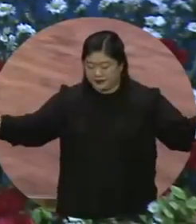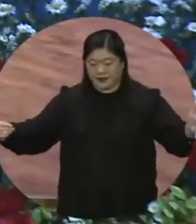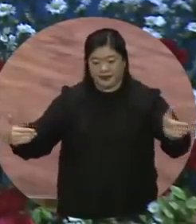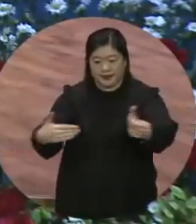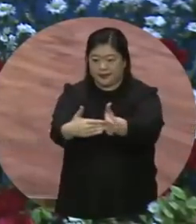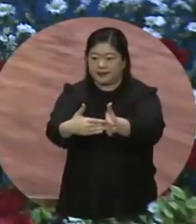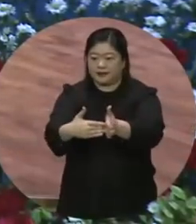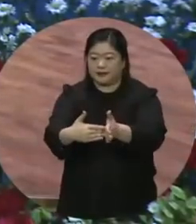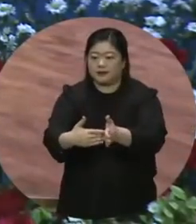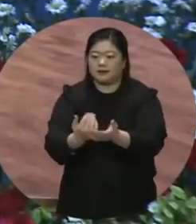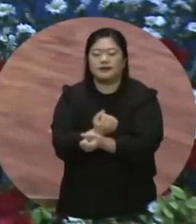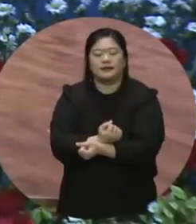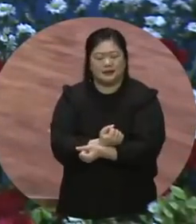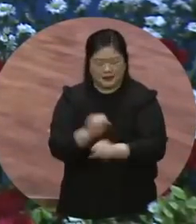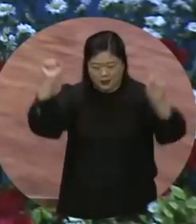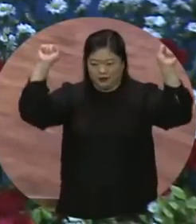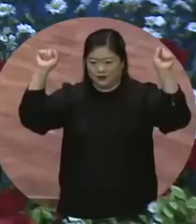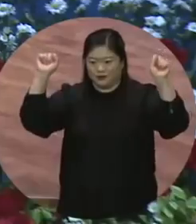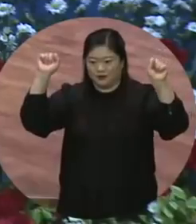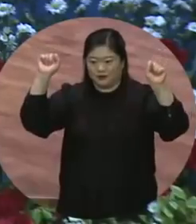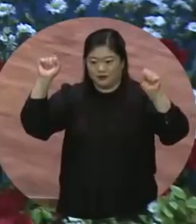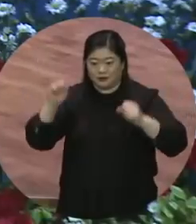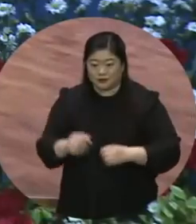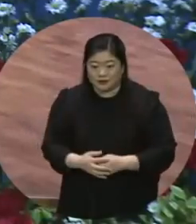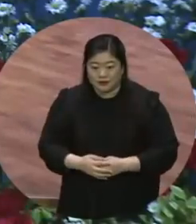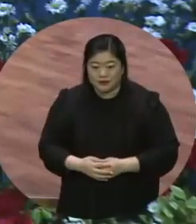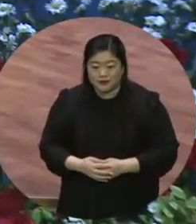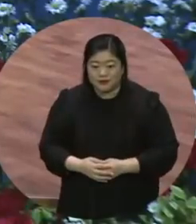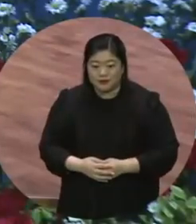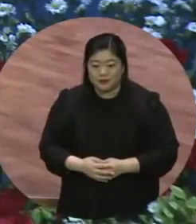순간에 자유해방. 상관없어.